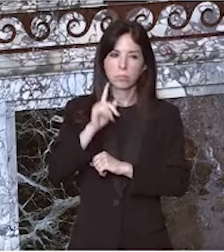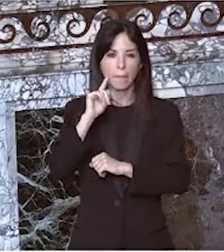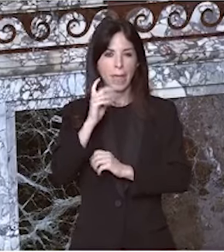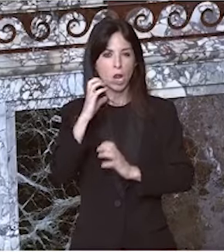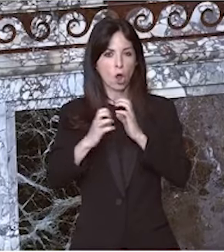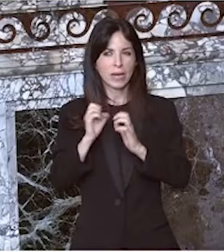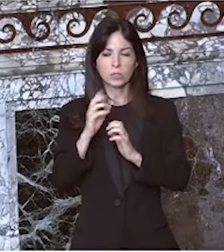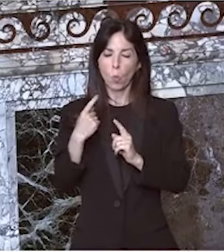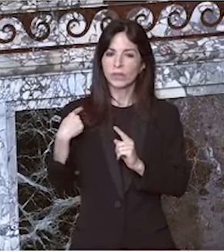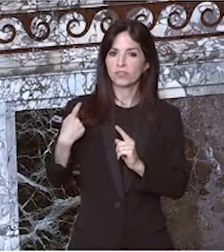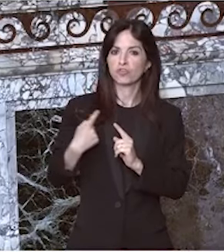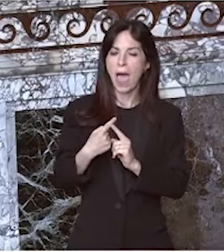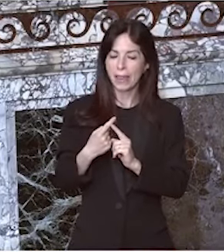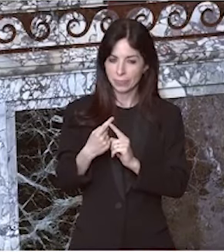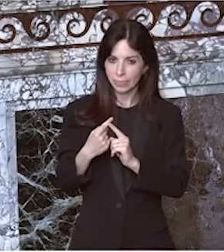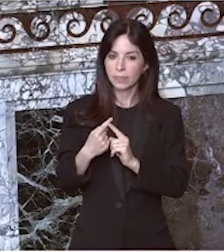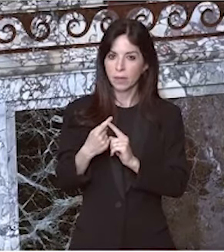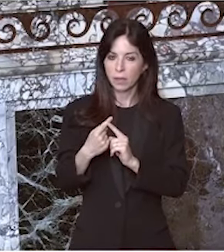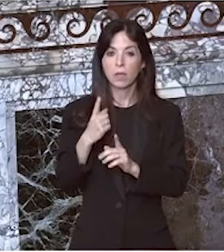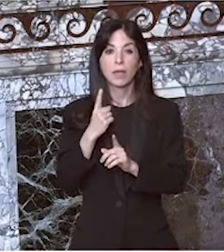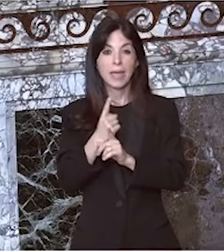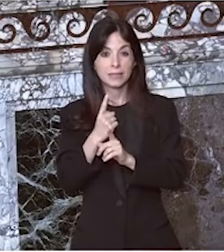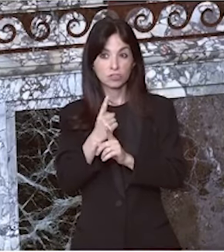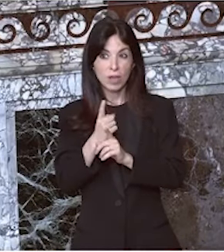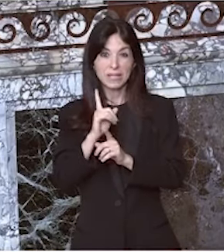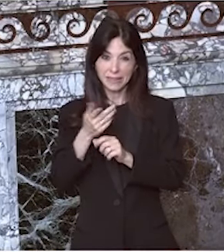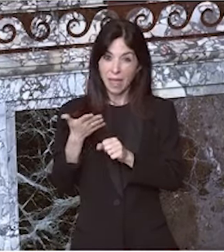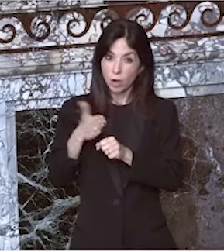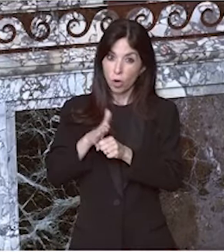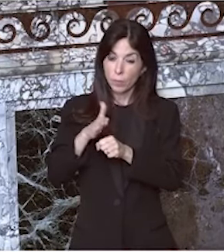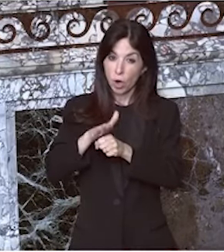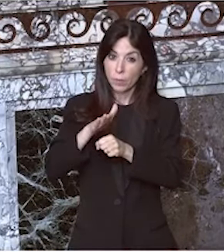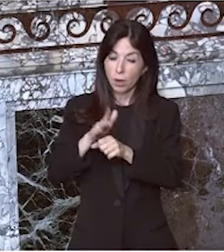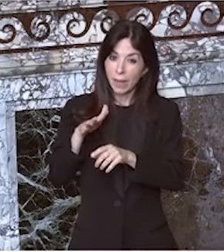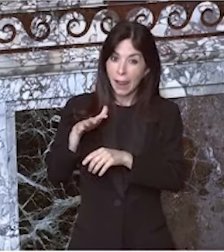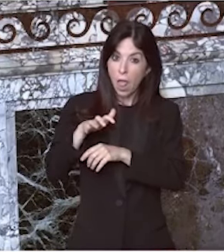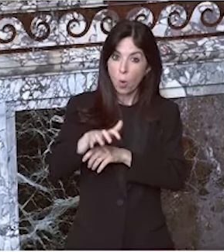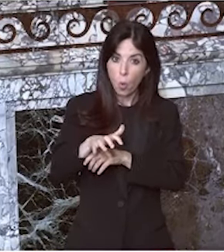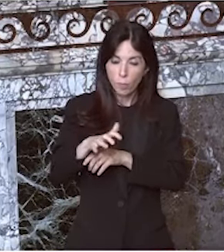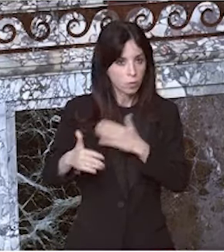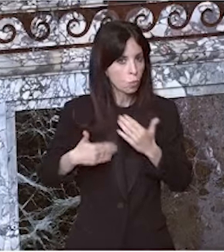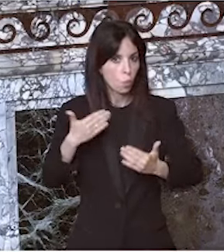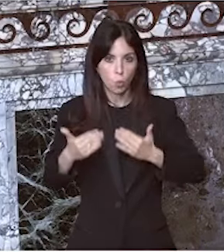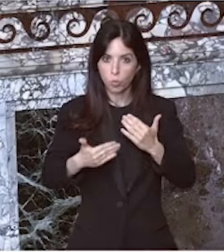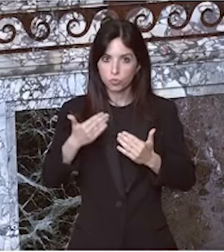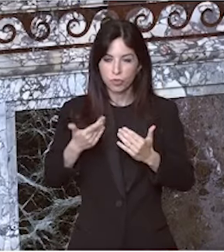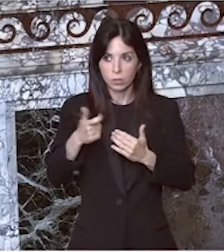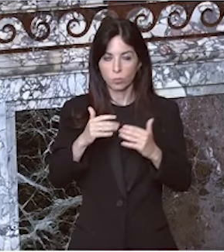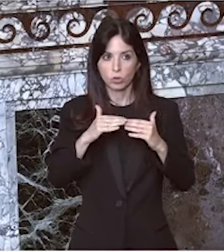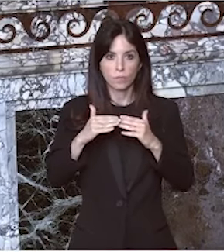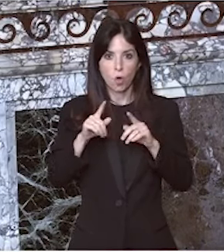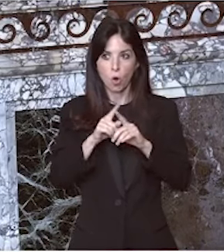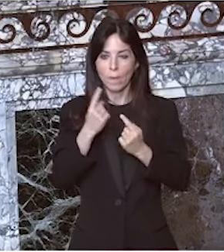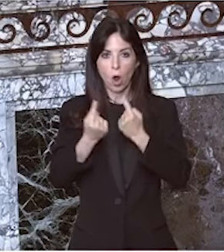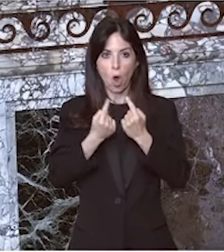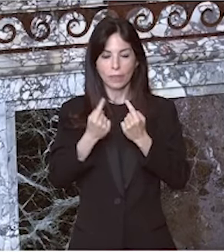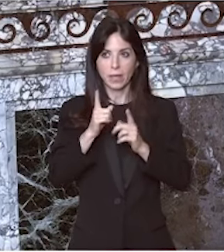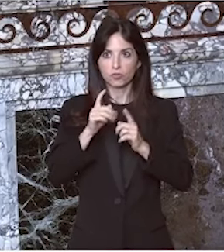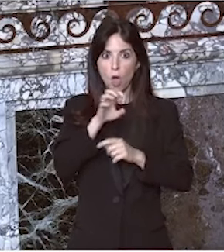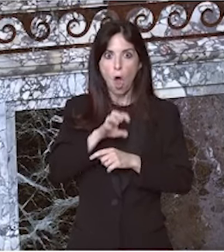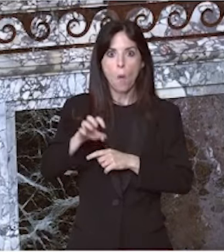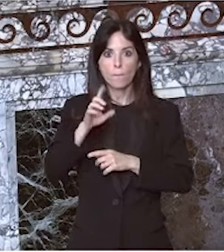degli ultimi 15 anni. L'esigenza di colmarle è pressante alla luce dell'instabilità del contesto geopolitico e